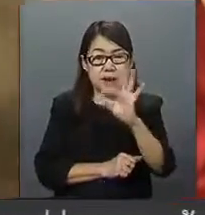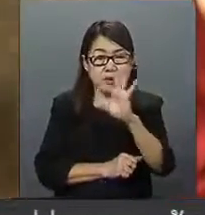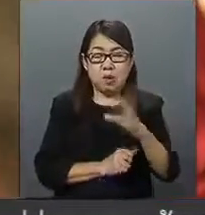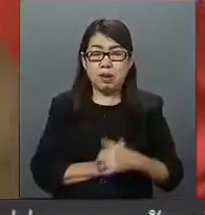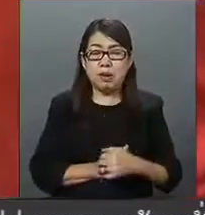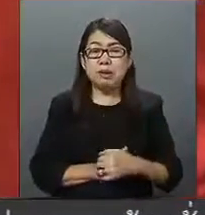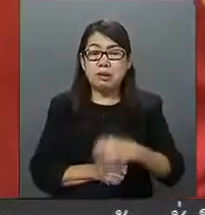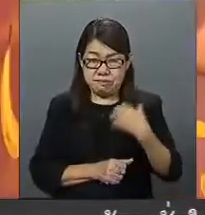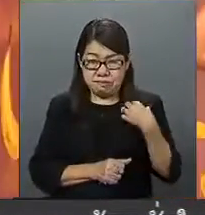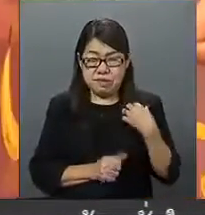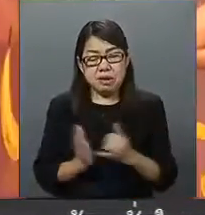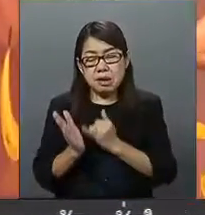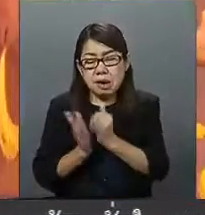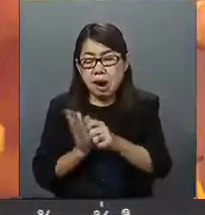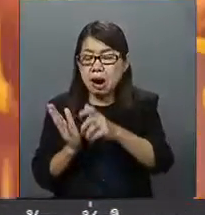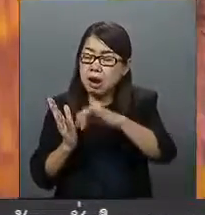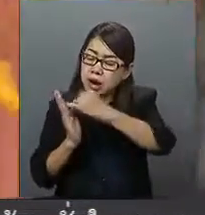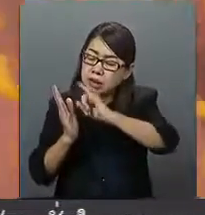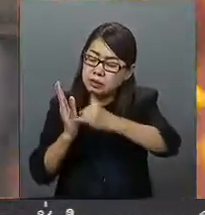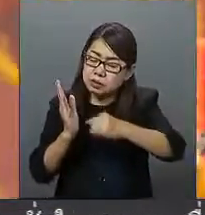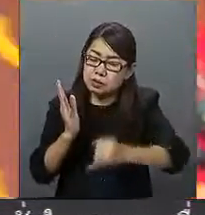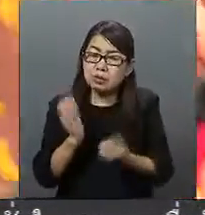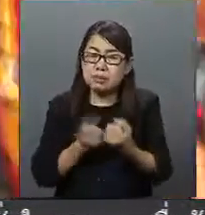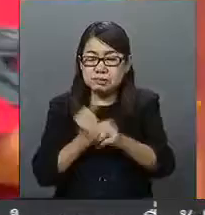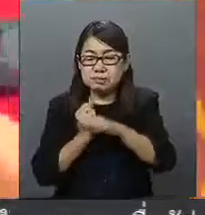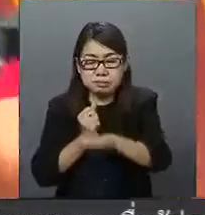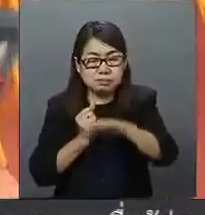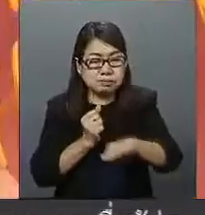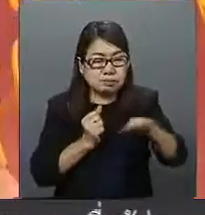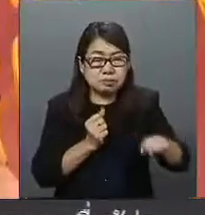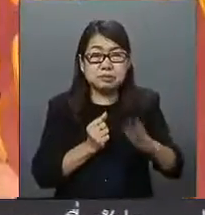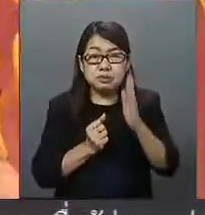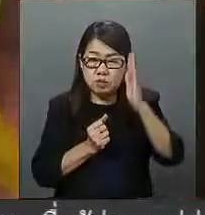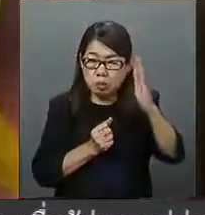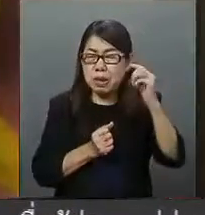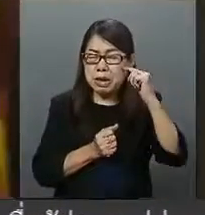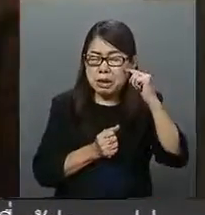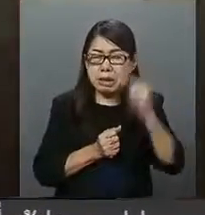งในอีกหลายเมืองในสหรัฐรวมทั้งยังตั้งเป้าที่จะเปิดแสดงในต่างประเทศในปีหน้าด้วยค่ะ